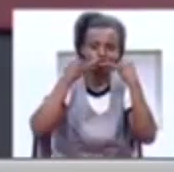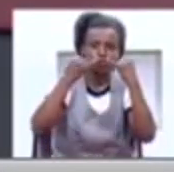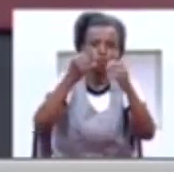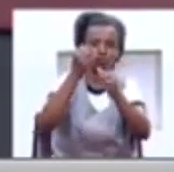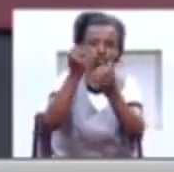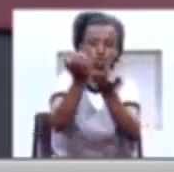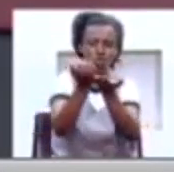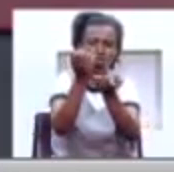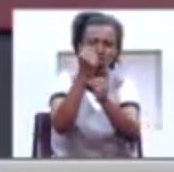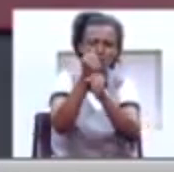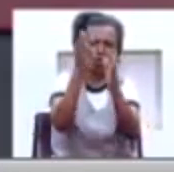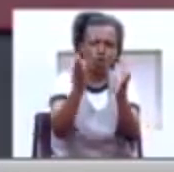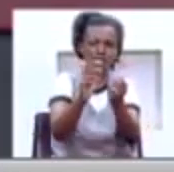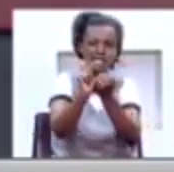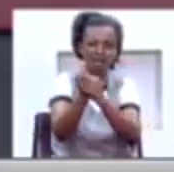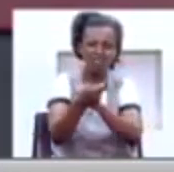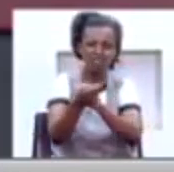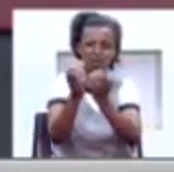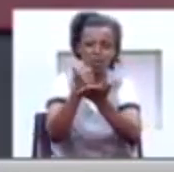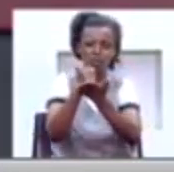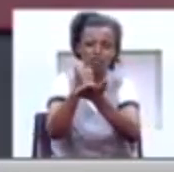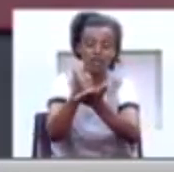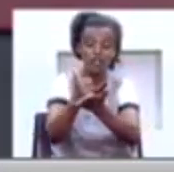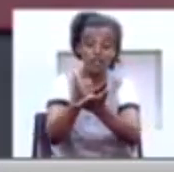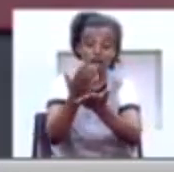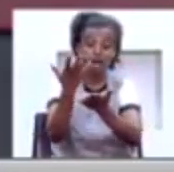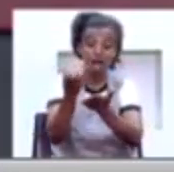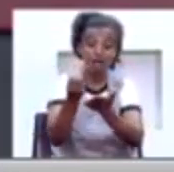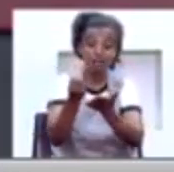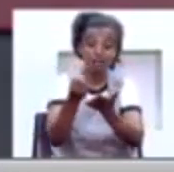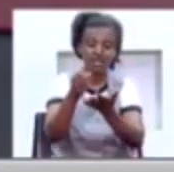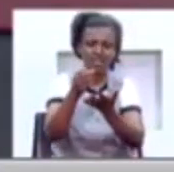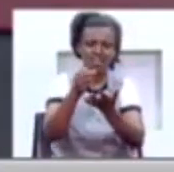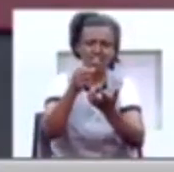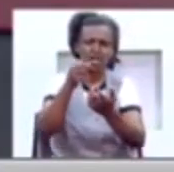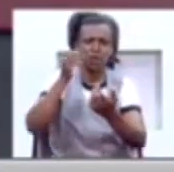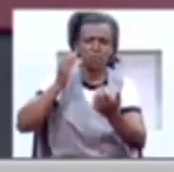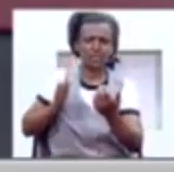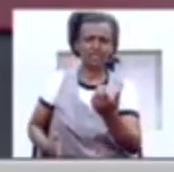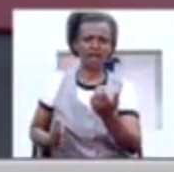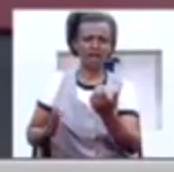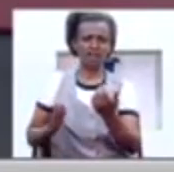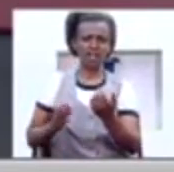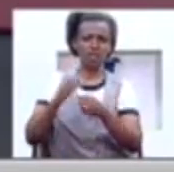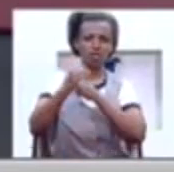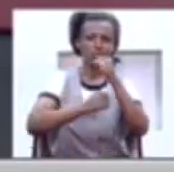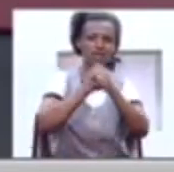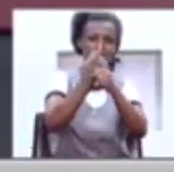umukozi wahinduraga icyangombwa bagiye babafasha hari nko muri komine Rusatira noneho ni Butare mu